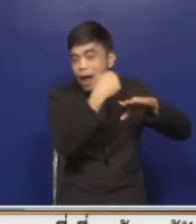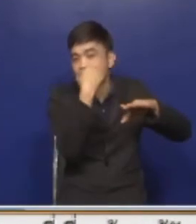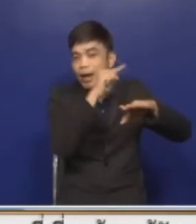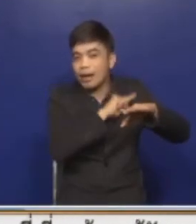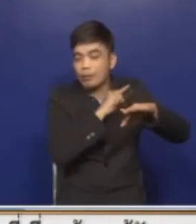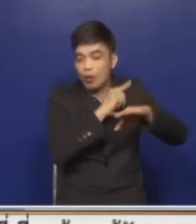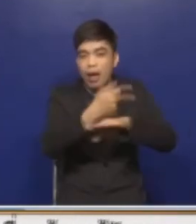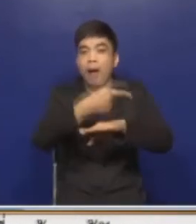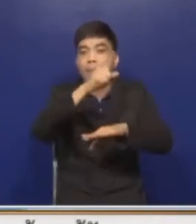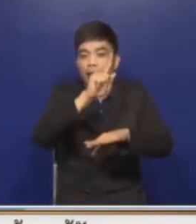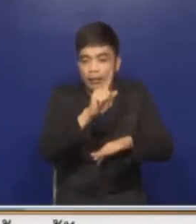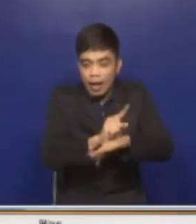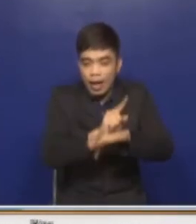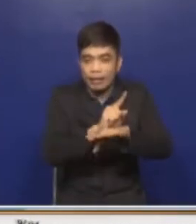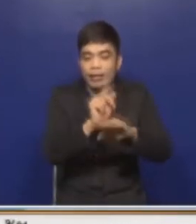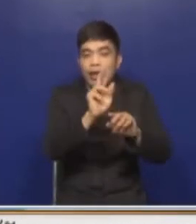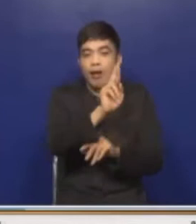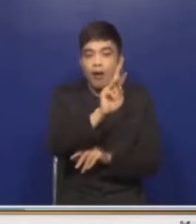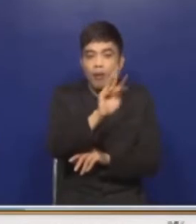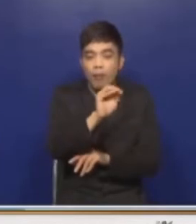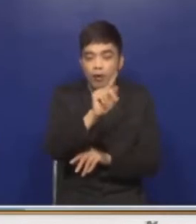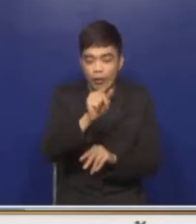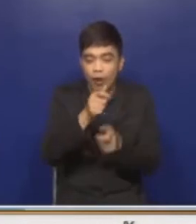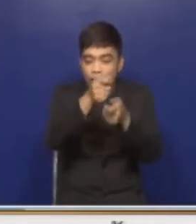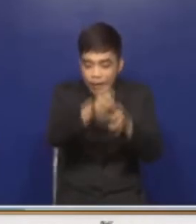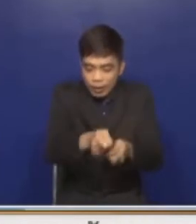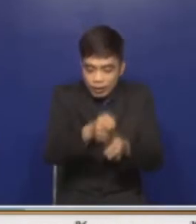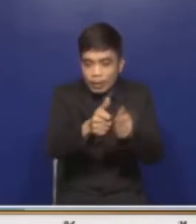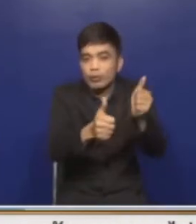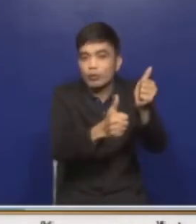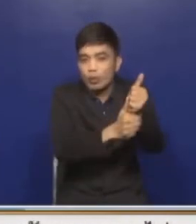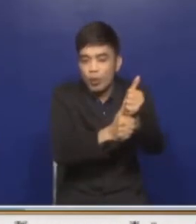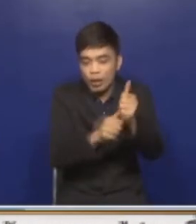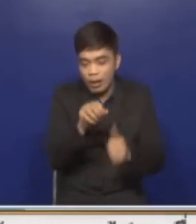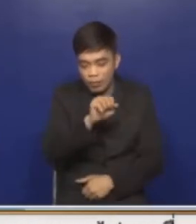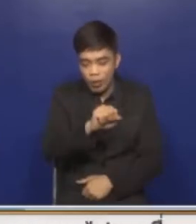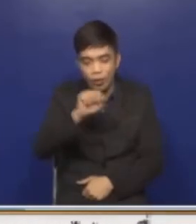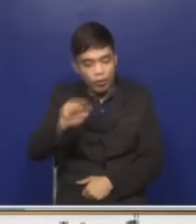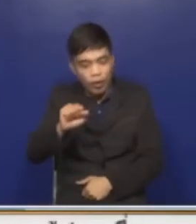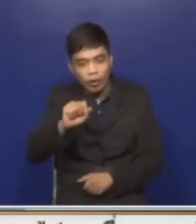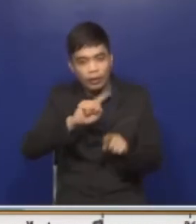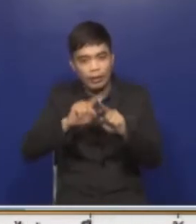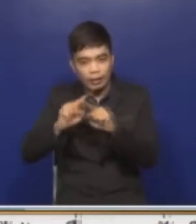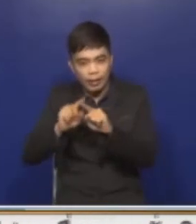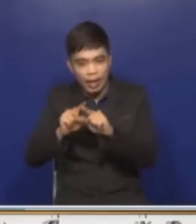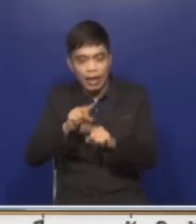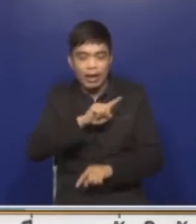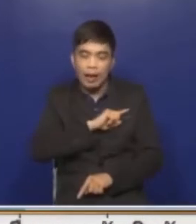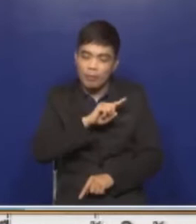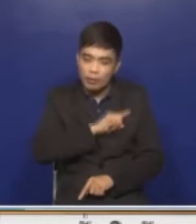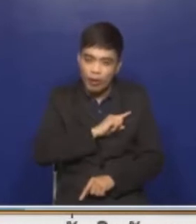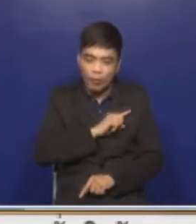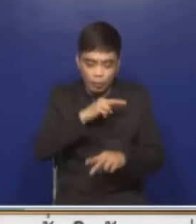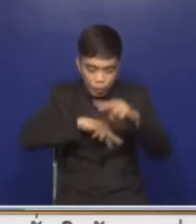เป็นถึงรัฐมนตรีช่วยเกษตรมีชอหลายท่านเป็นซอสใหญ่มาดูแลเรื่องน้ำมา